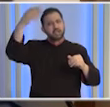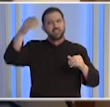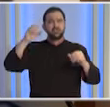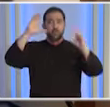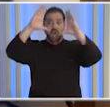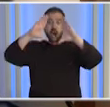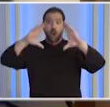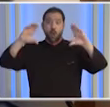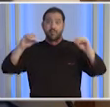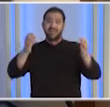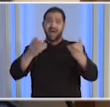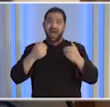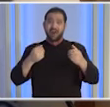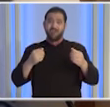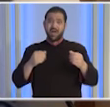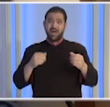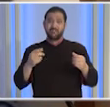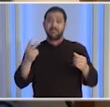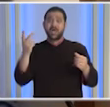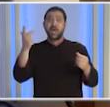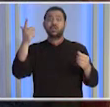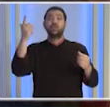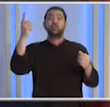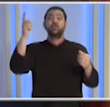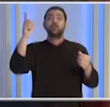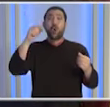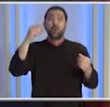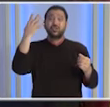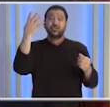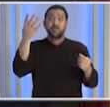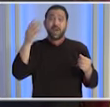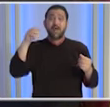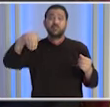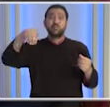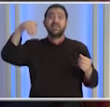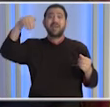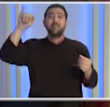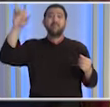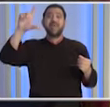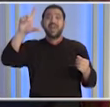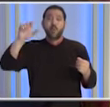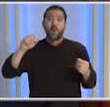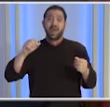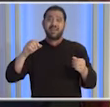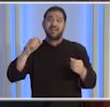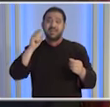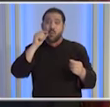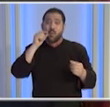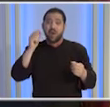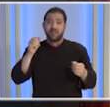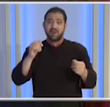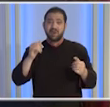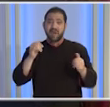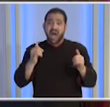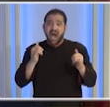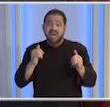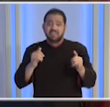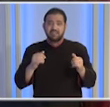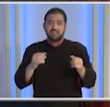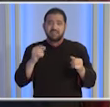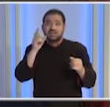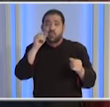noastră avea 24 de milioane de locuitori. Vă întreb pe sfinția voastră, că sunteți la curent cu statisticile, ce populație mare în